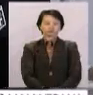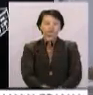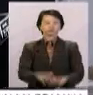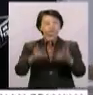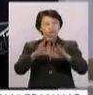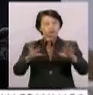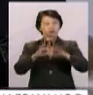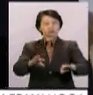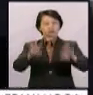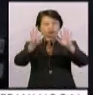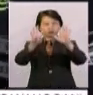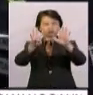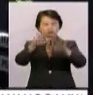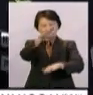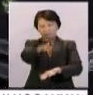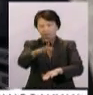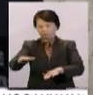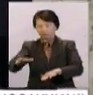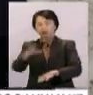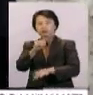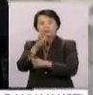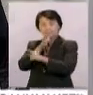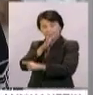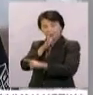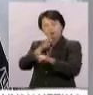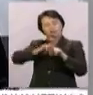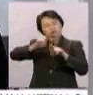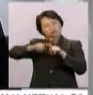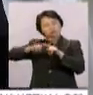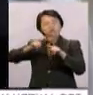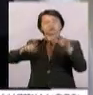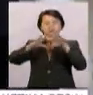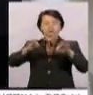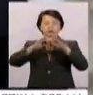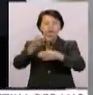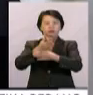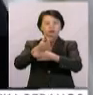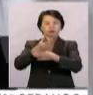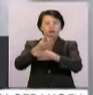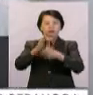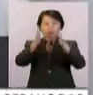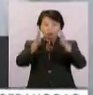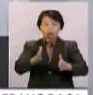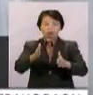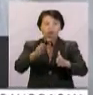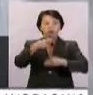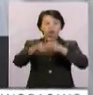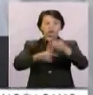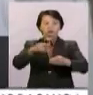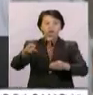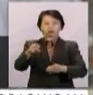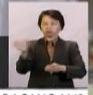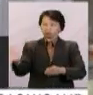Kisah 9 beranak itu salah satu daripada pelbagai cerita yang dikongsi Jemaah Haji Malaysia mengenai